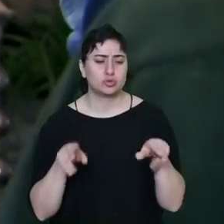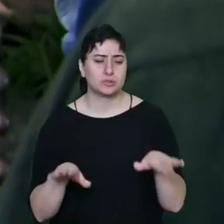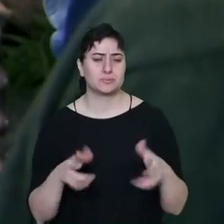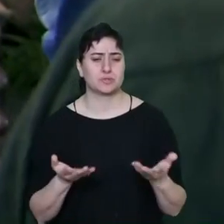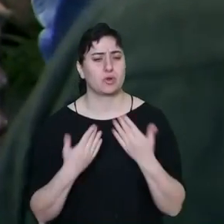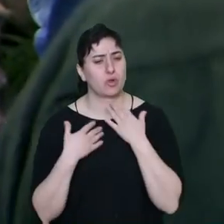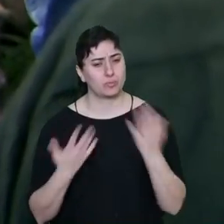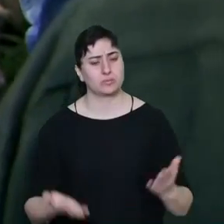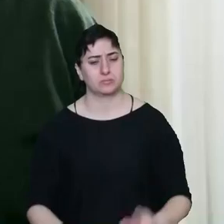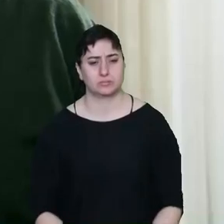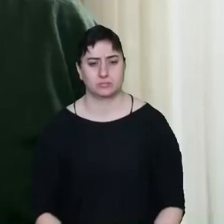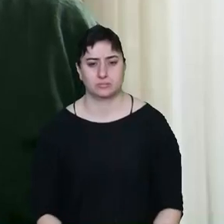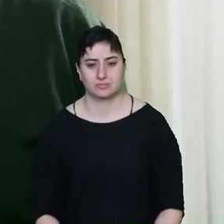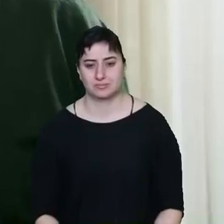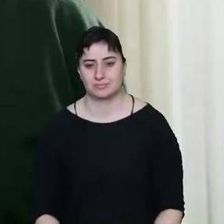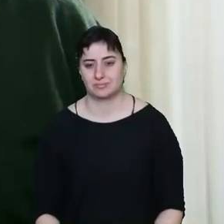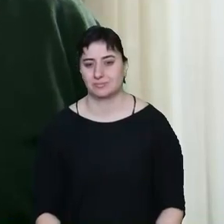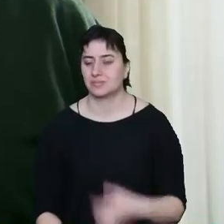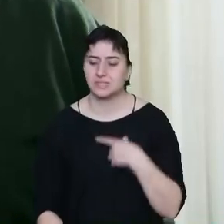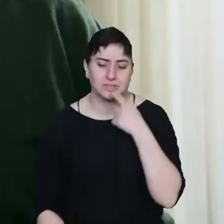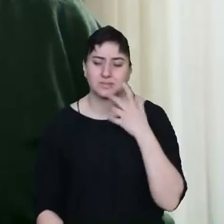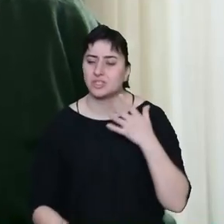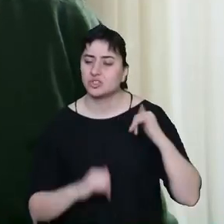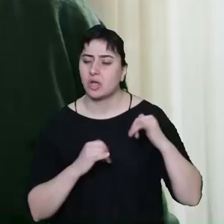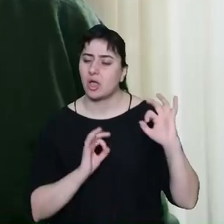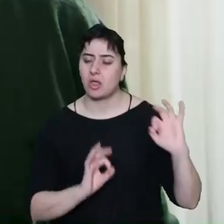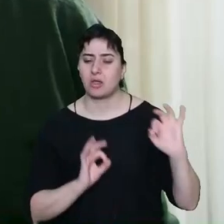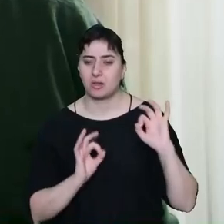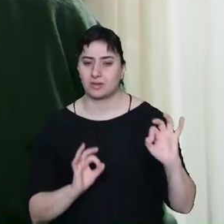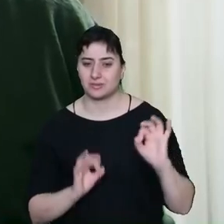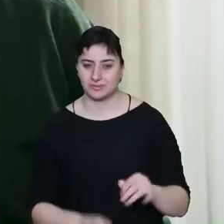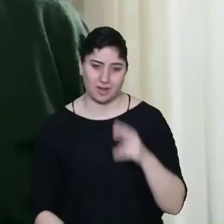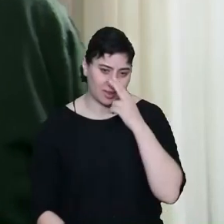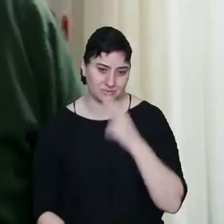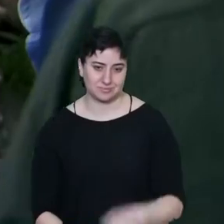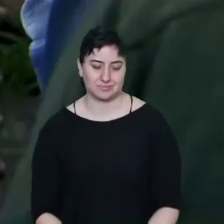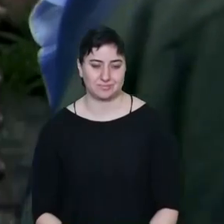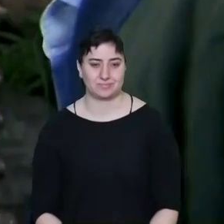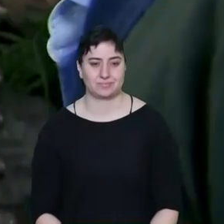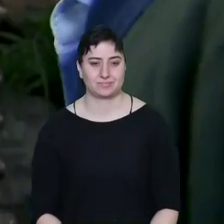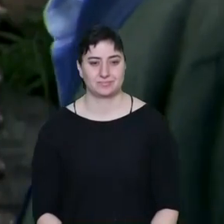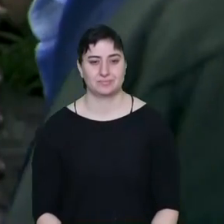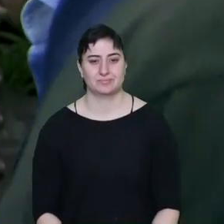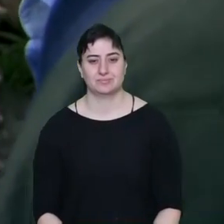Nelerle uğraşıyorsunuz Kemal'im? Biz kaç senedir böyle şakalaşıyoruz. Gelenek haline geldi neredeyse.